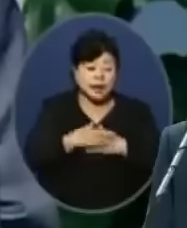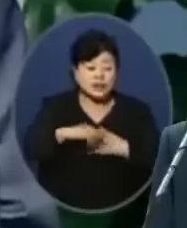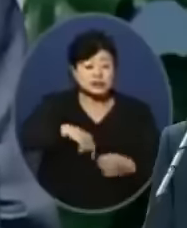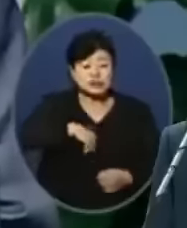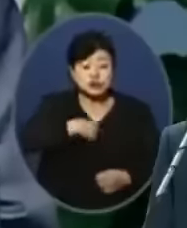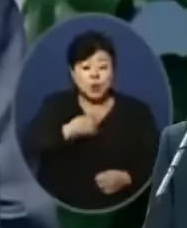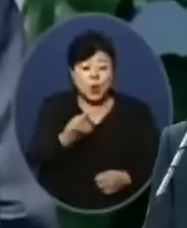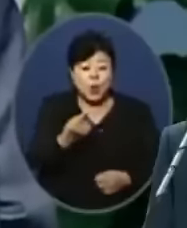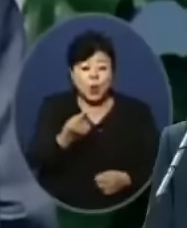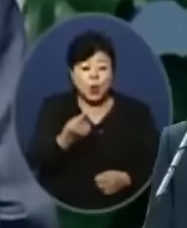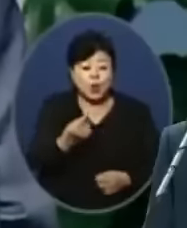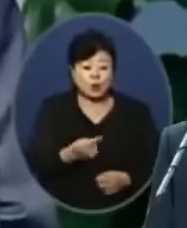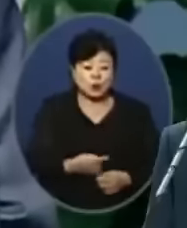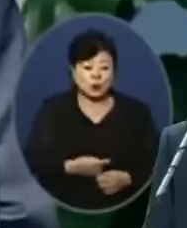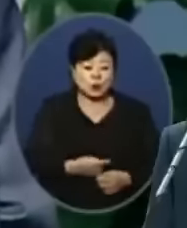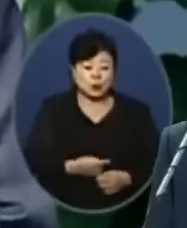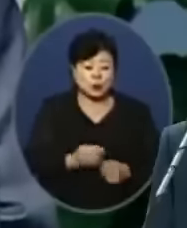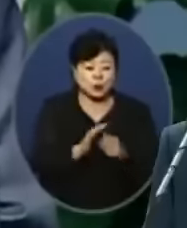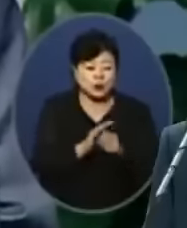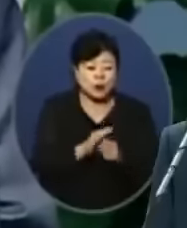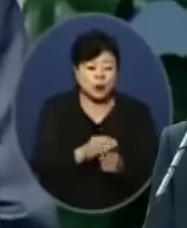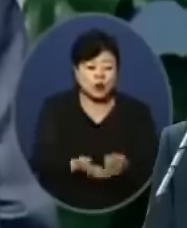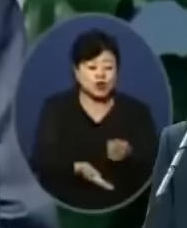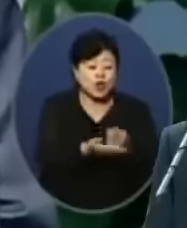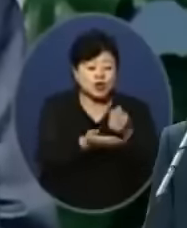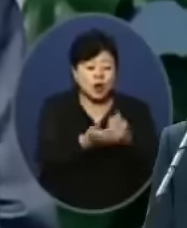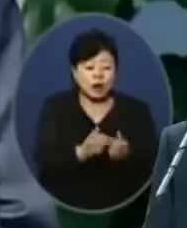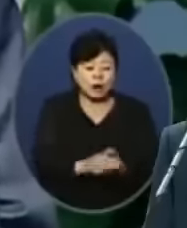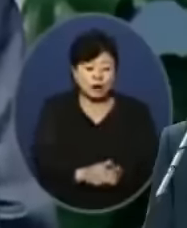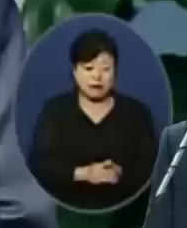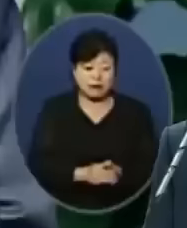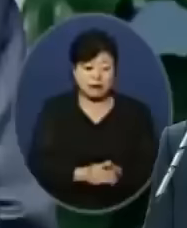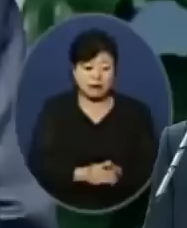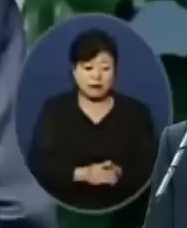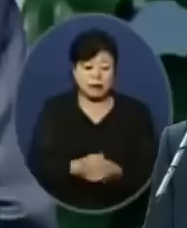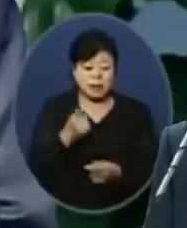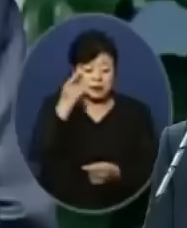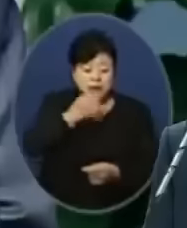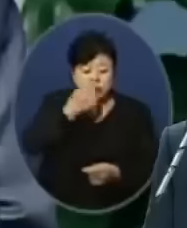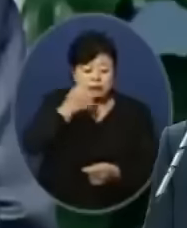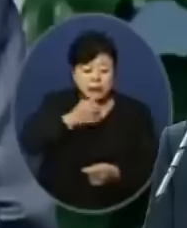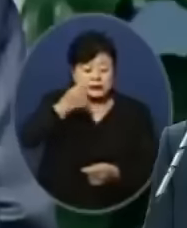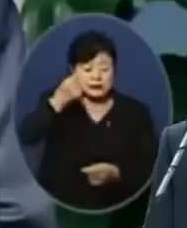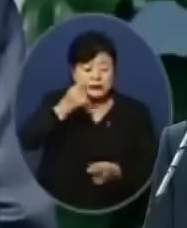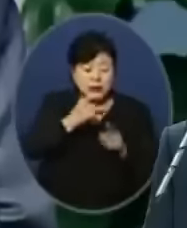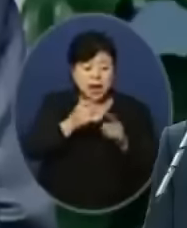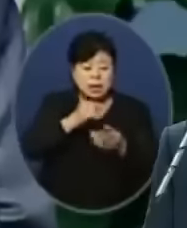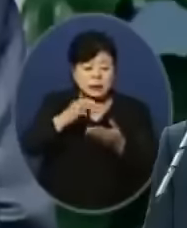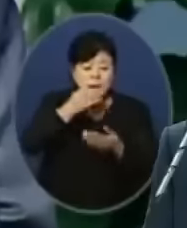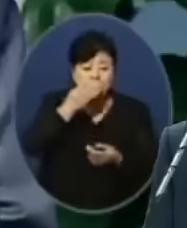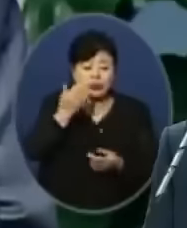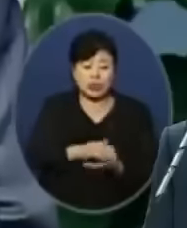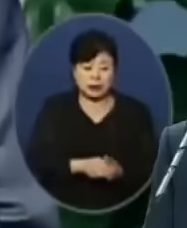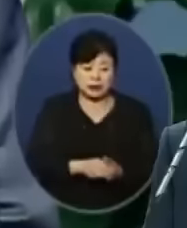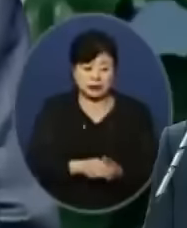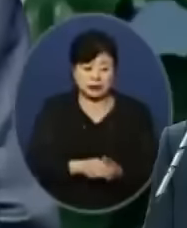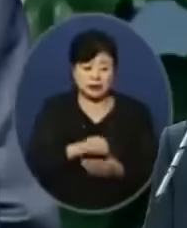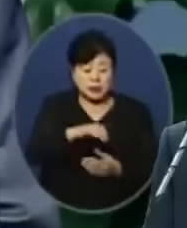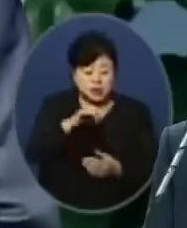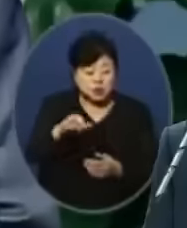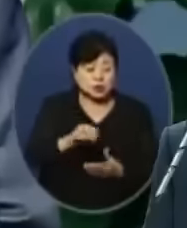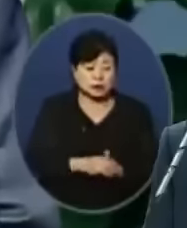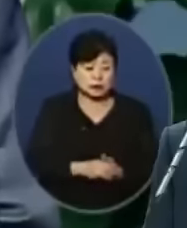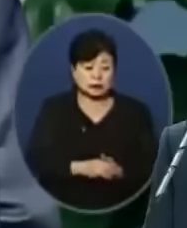스스로 내 자신을 위로하고 격려하고 생각과 꿈을 다스리는 말을 할 수 있게 되고